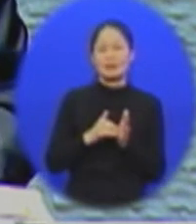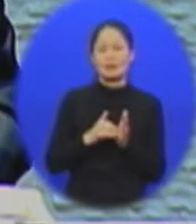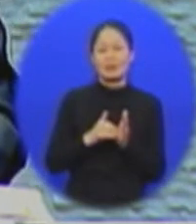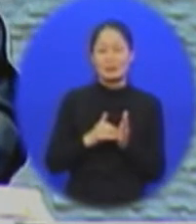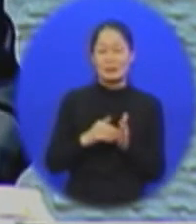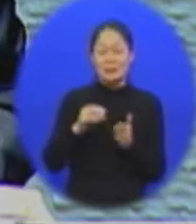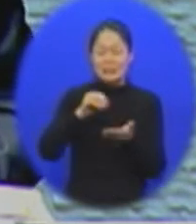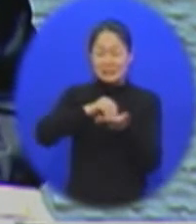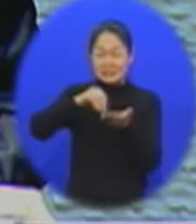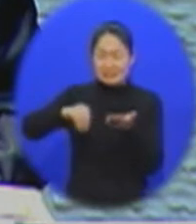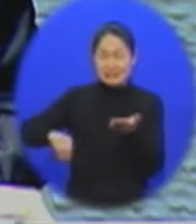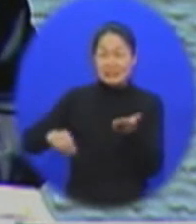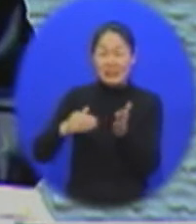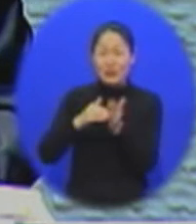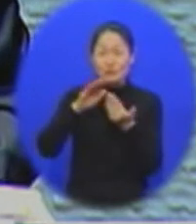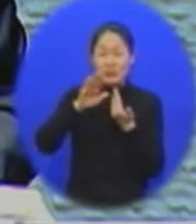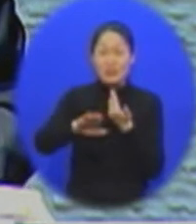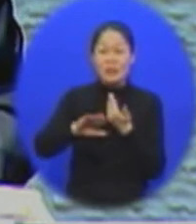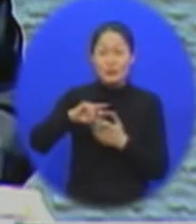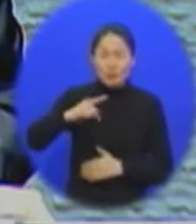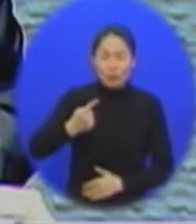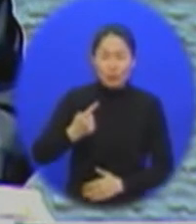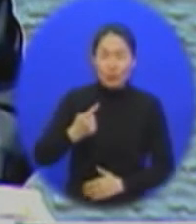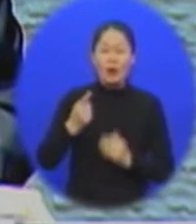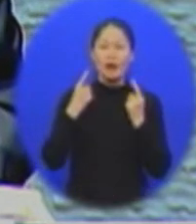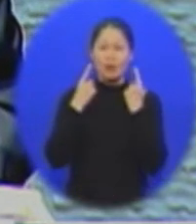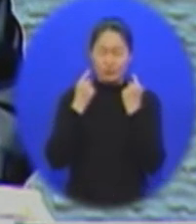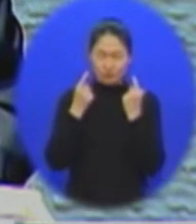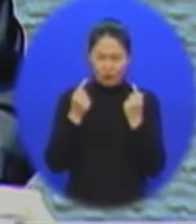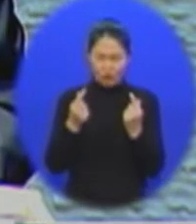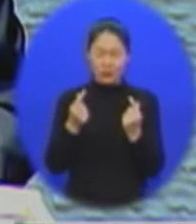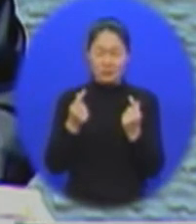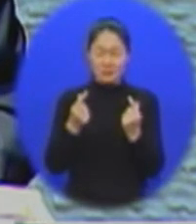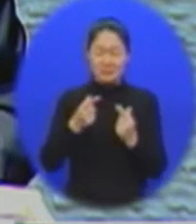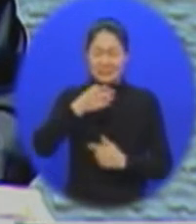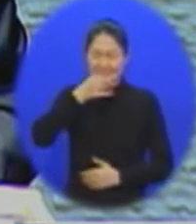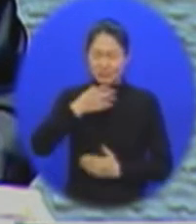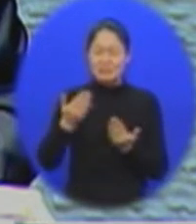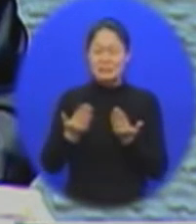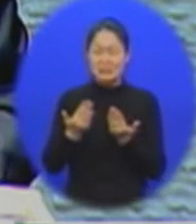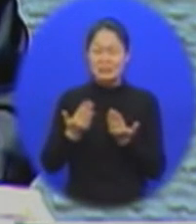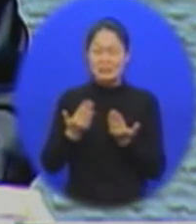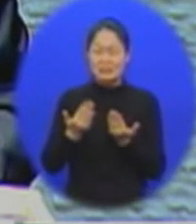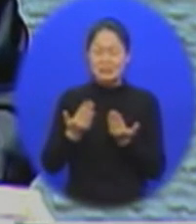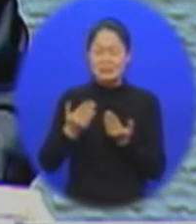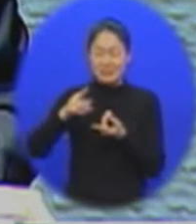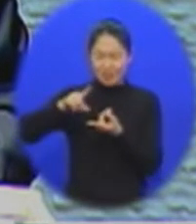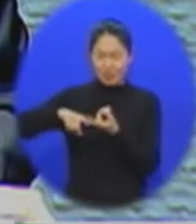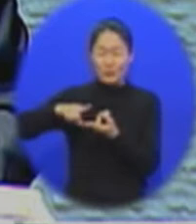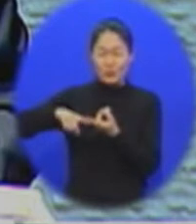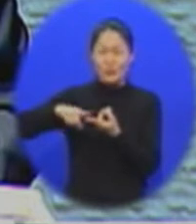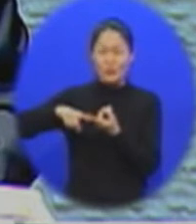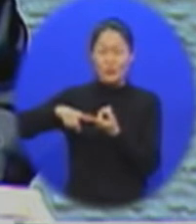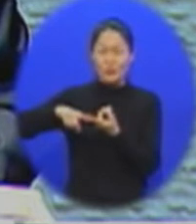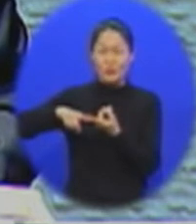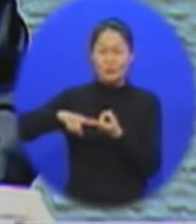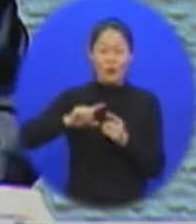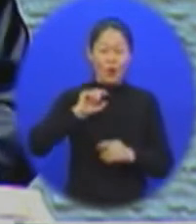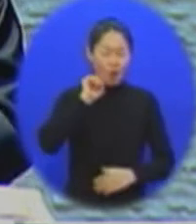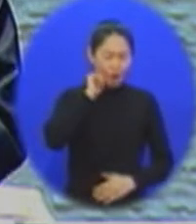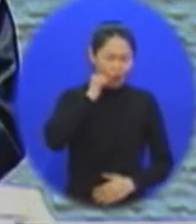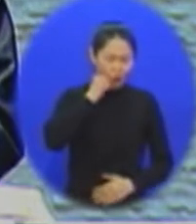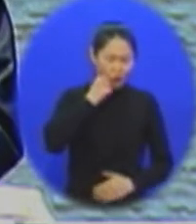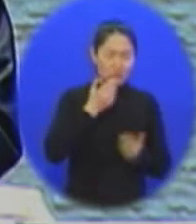은퇴 하시고 난 다음에도 여전히 힘든 일은 힘든 일이고 또 어려움은